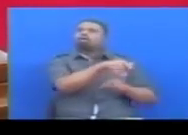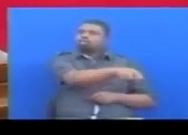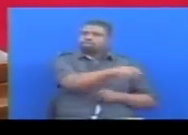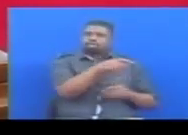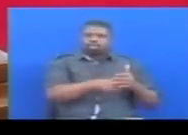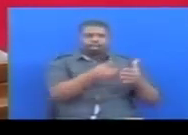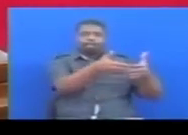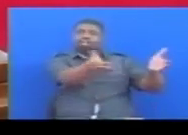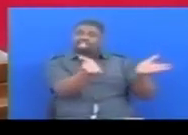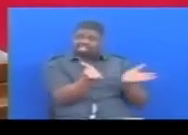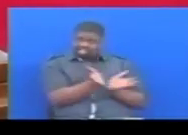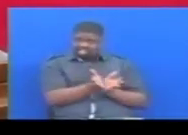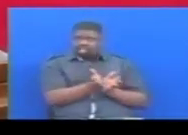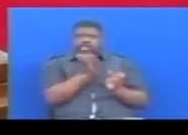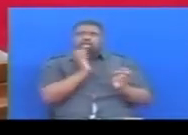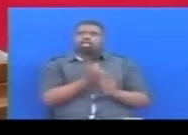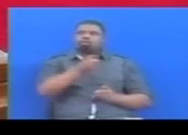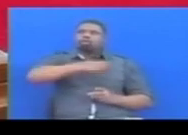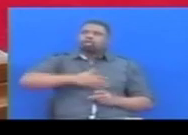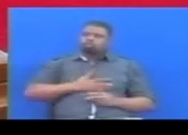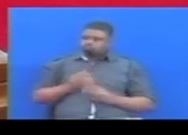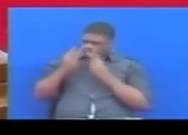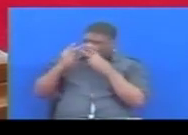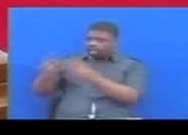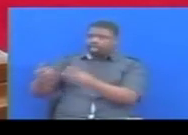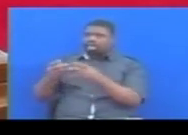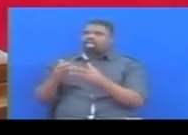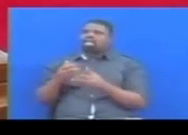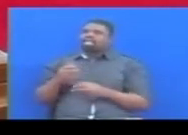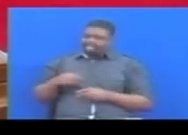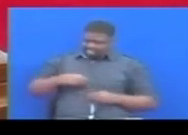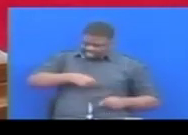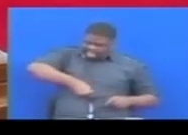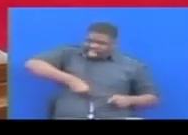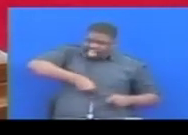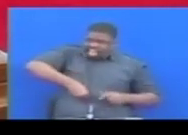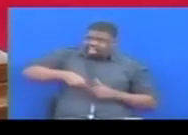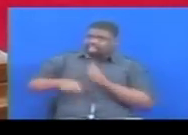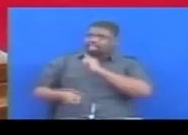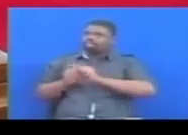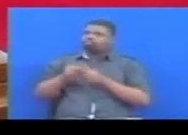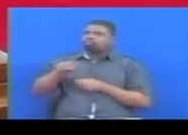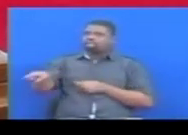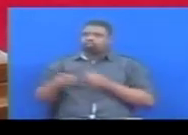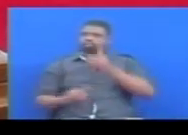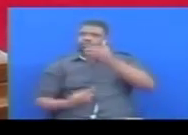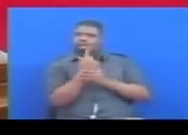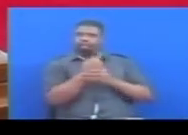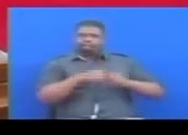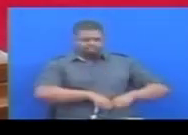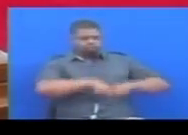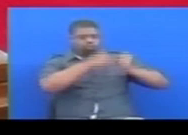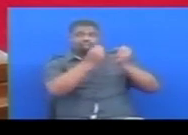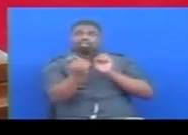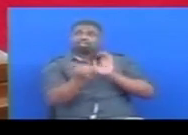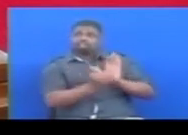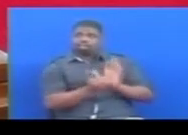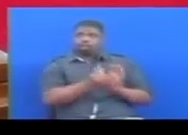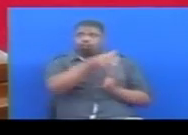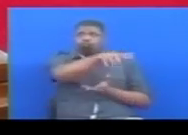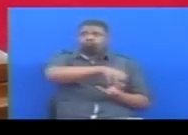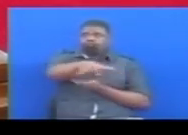mabeseni. Lengo letu ni kutazama hasa kiini cha makosa haya yanayotokana na uvunjaji wa sheria ya